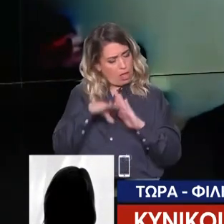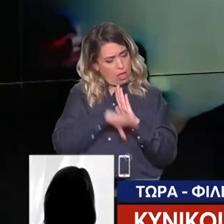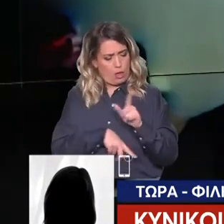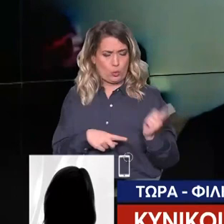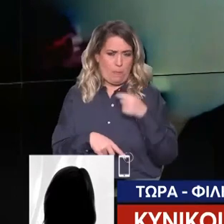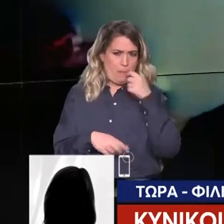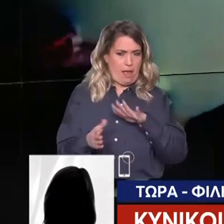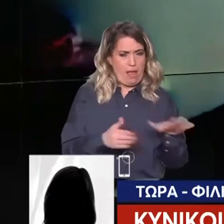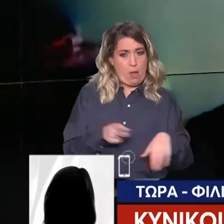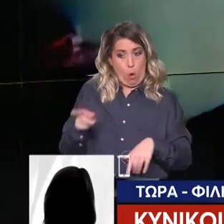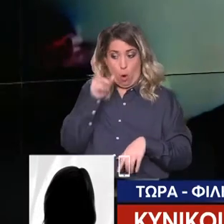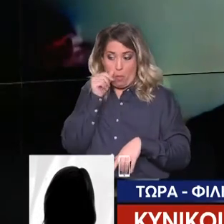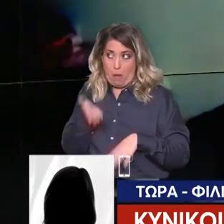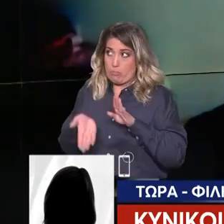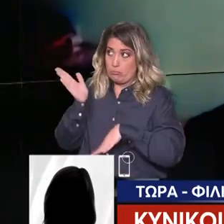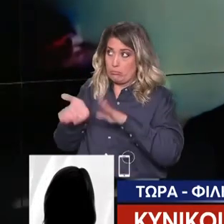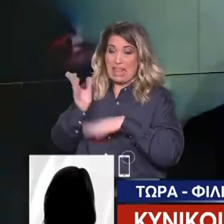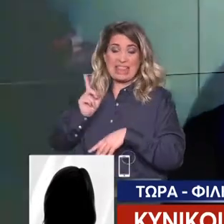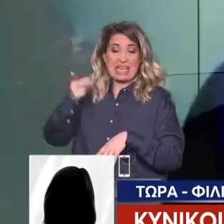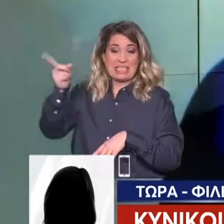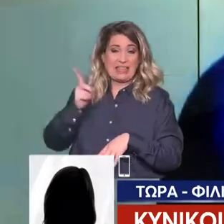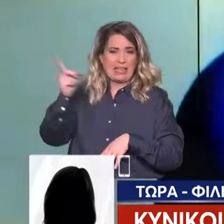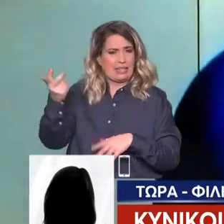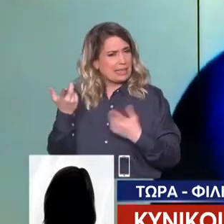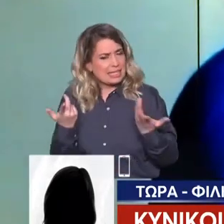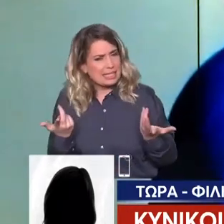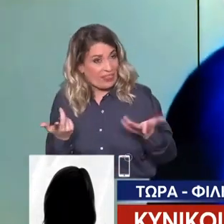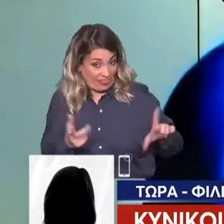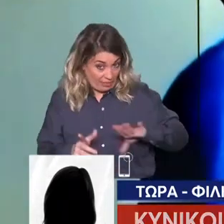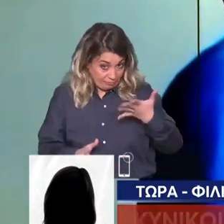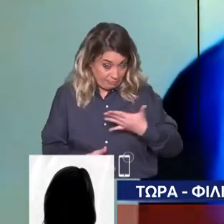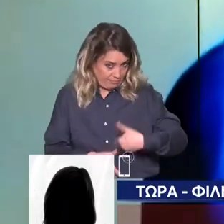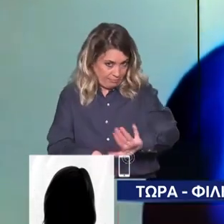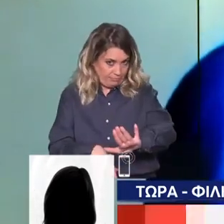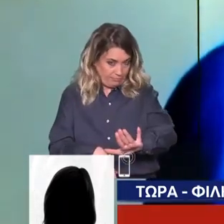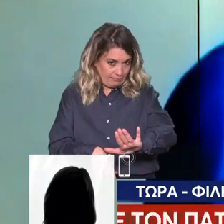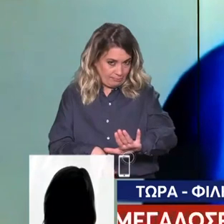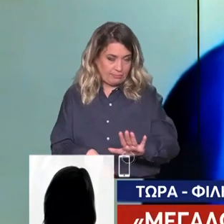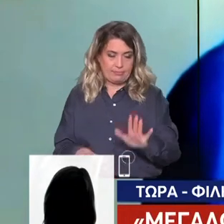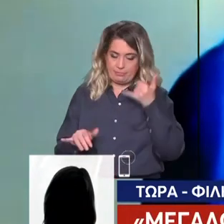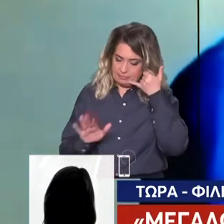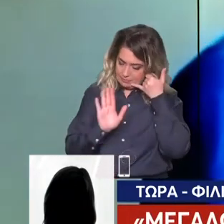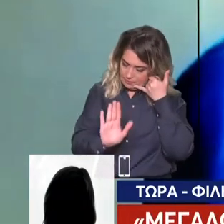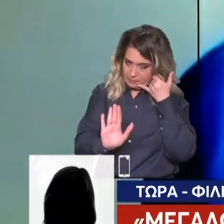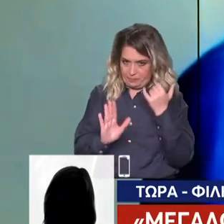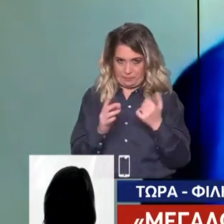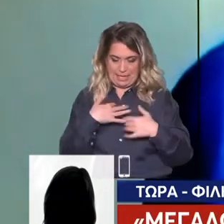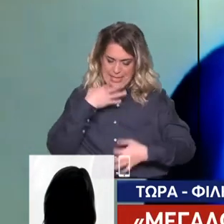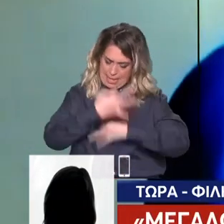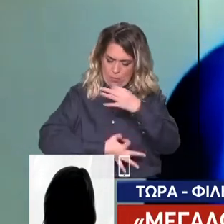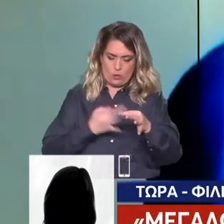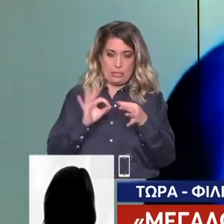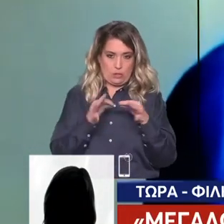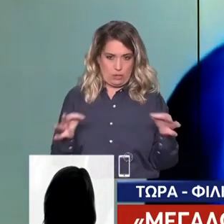στον πατέρα που έλειπε και ήταν και ναυτικός, δύσκολο πράγμα. ακούστε την ιστορία και θα καταλάβετε. Από